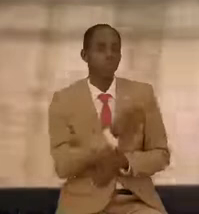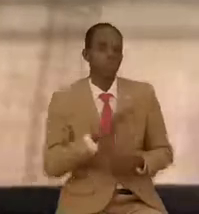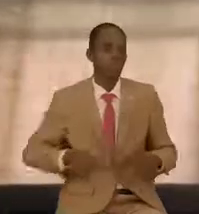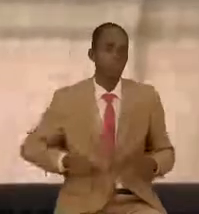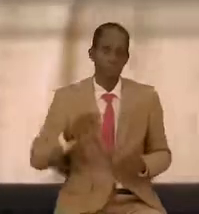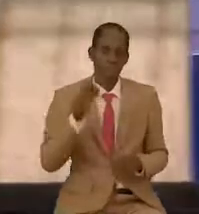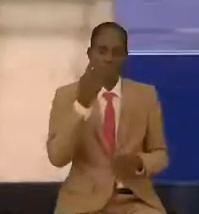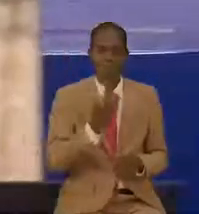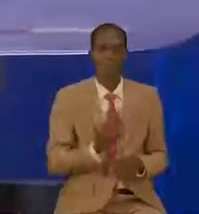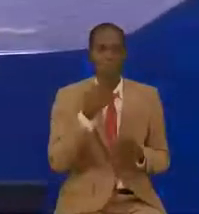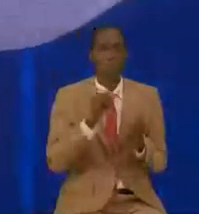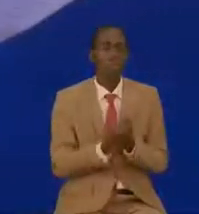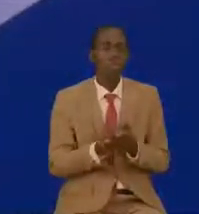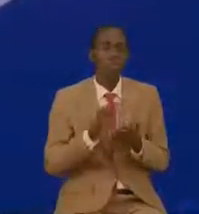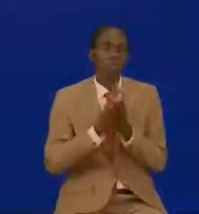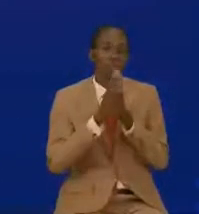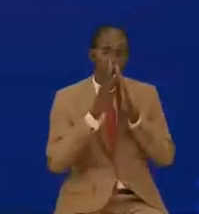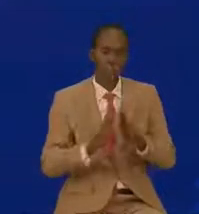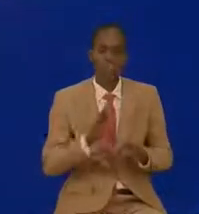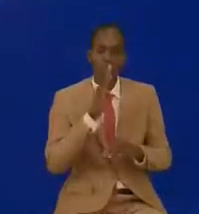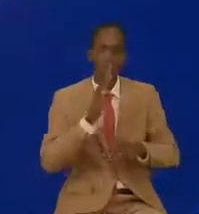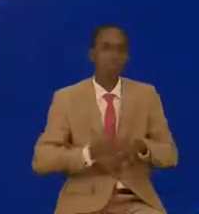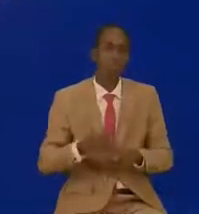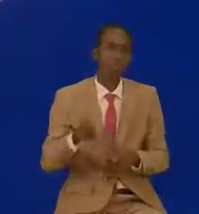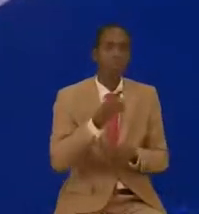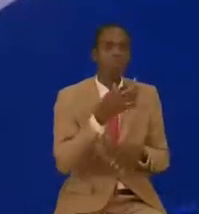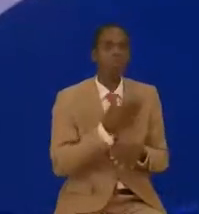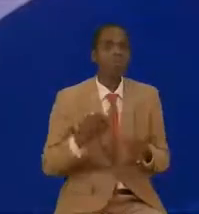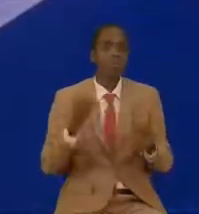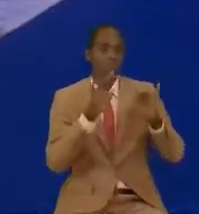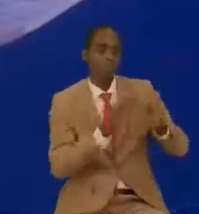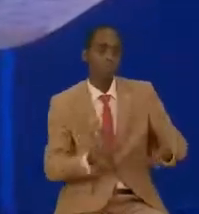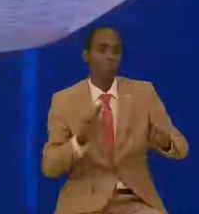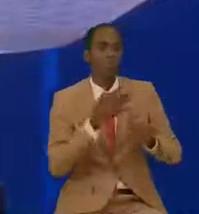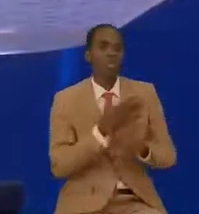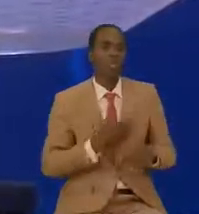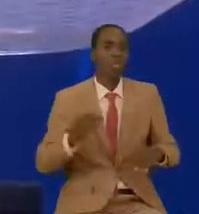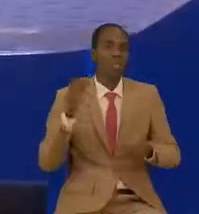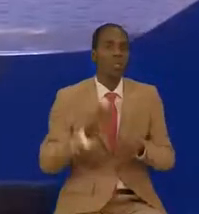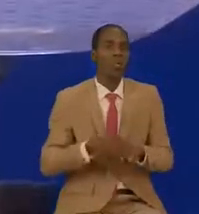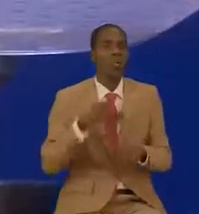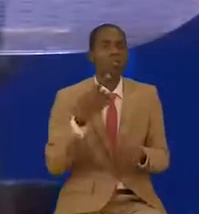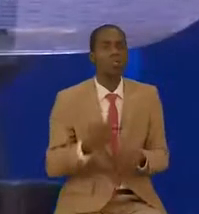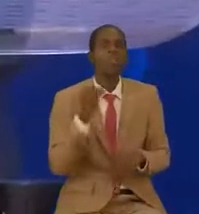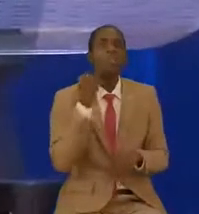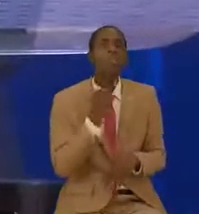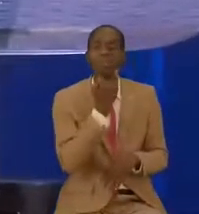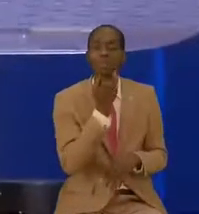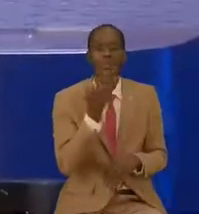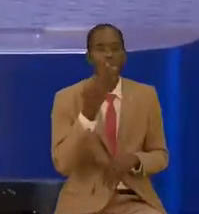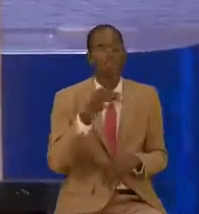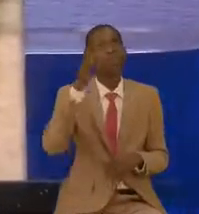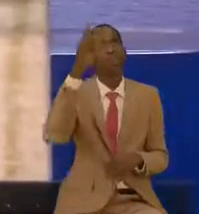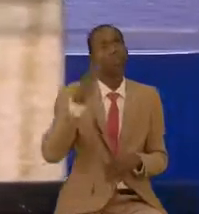Il dit paix et miséricorde sur tous ceux qui suivront cette règle et sur l'Israël de